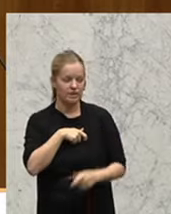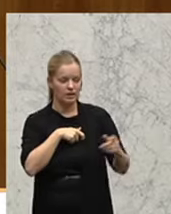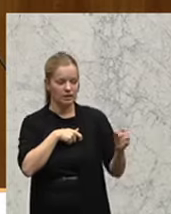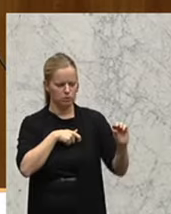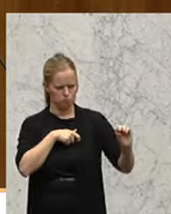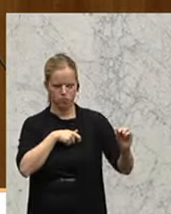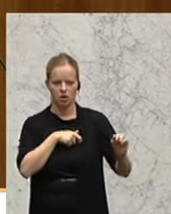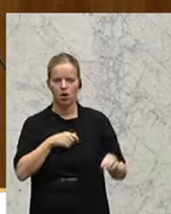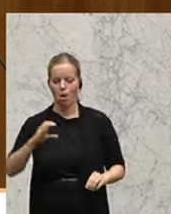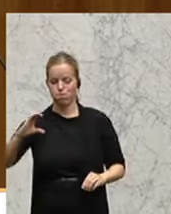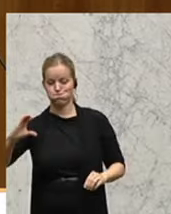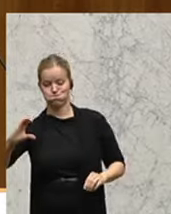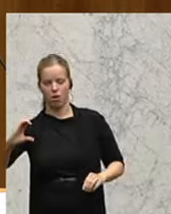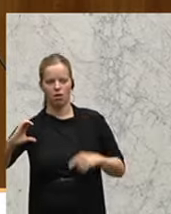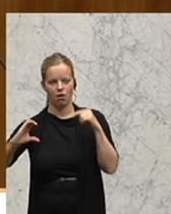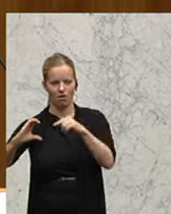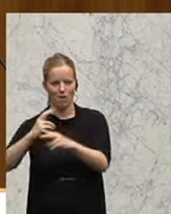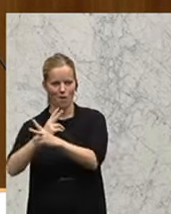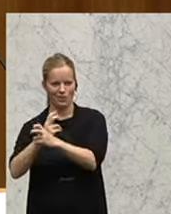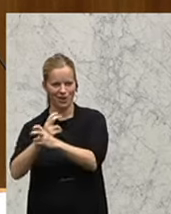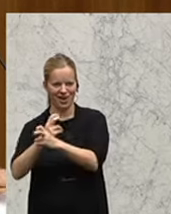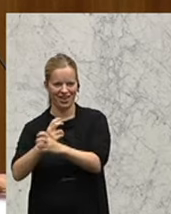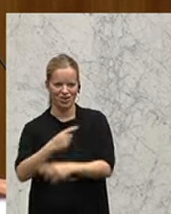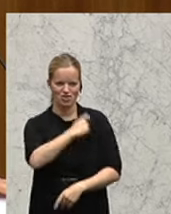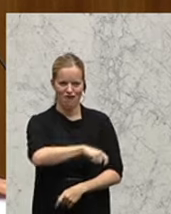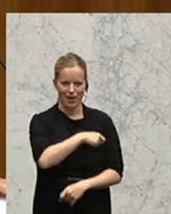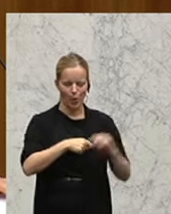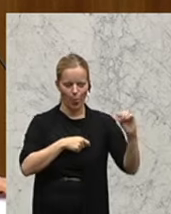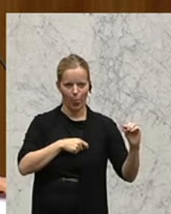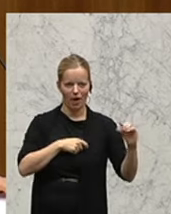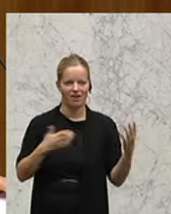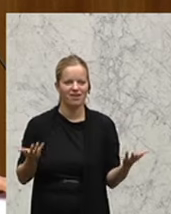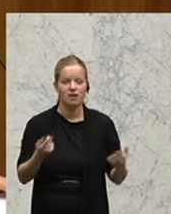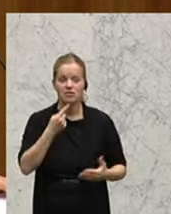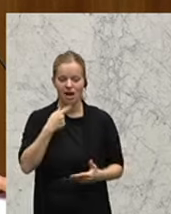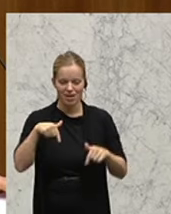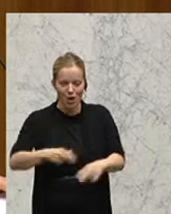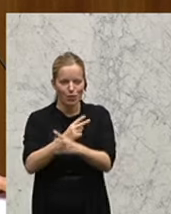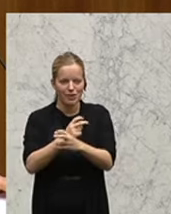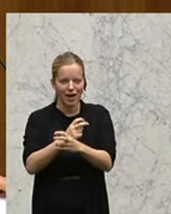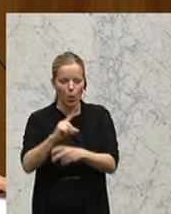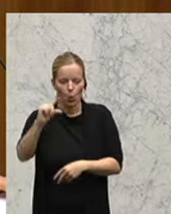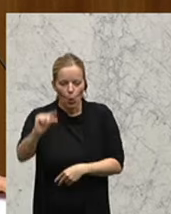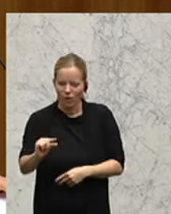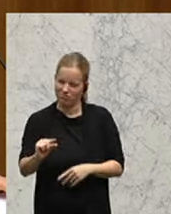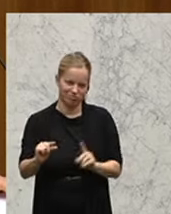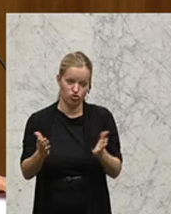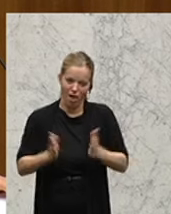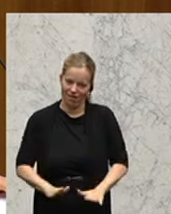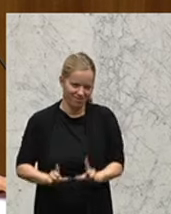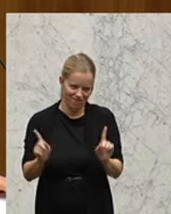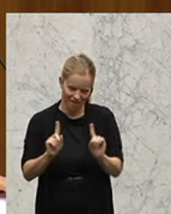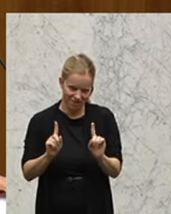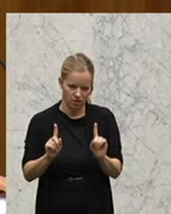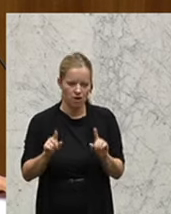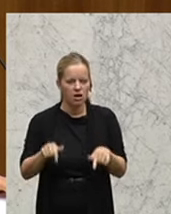Arbeitsrecht in Österreich. Und jetzt sagen Sie, wir haben ein schlankes Arbeitsrecht, das glaube ich Ihnen nicht. Die Arbeitszeitflexibilität ist zum Weinen, wenn